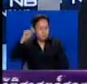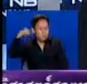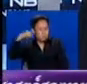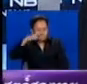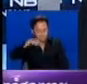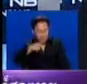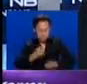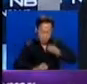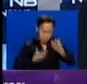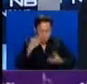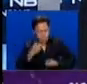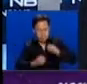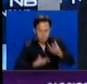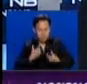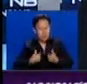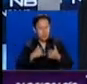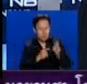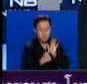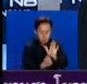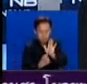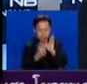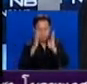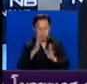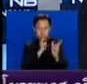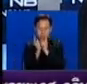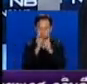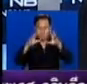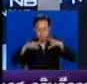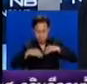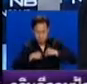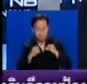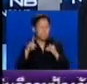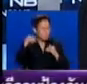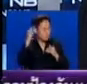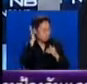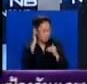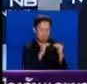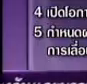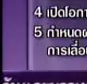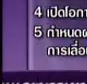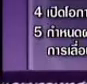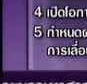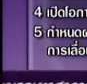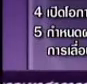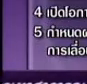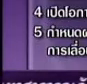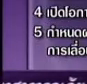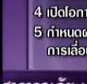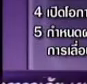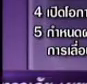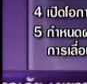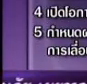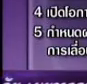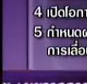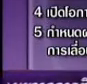ามารถให้เป็นที่ยอมรับในสังคมเพื่อสร้างความเท่าเทียมกันระหว่างหญิงและชายค่ะ สวนดุสิต